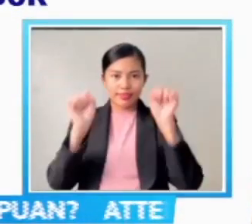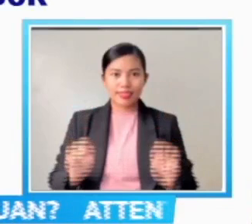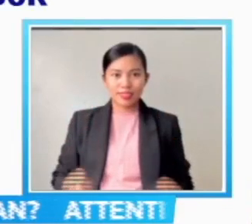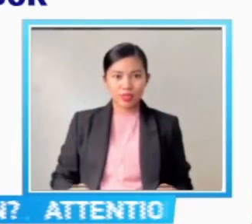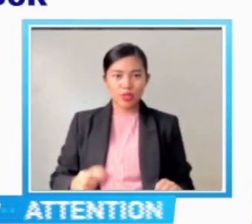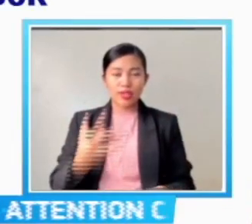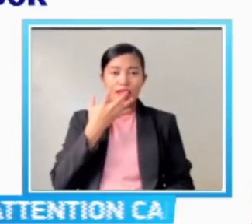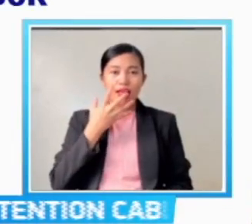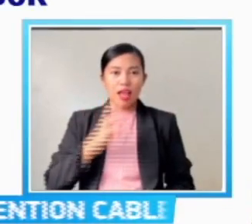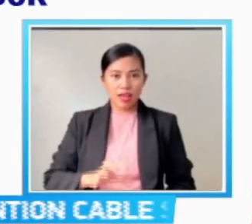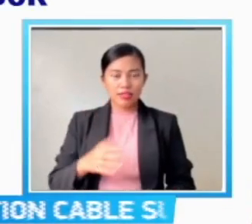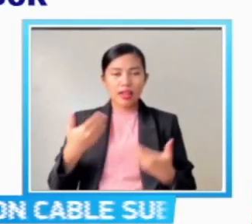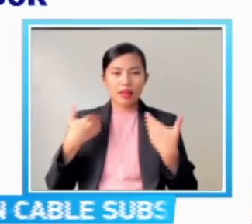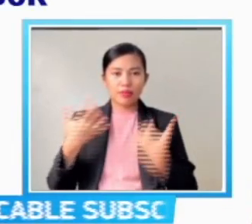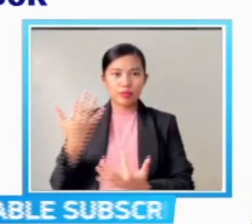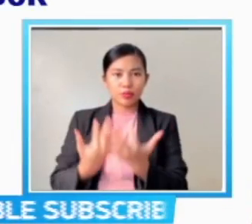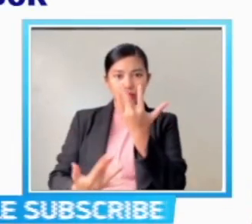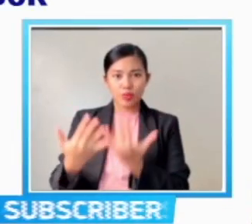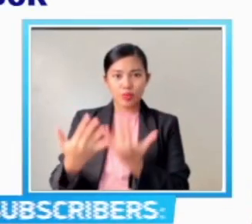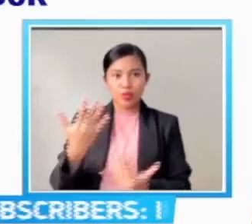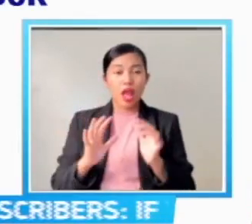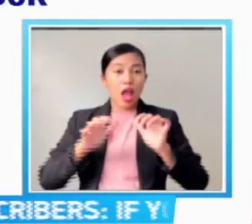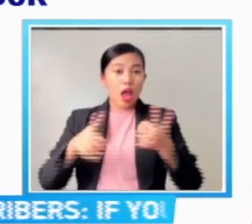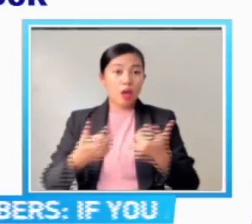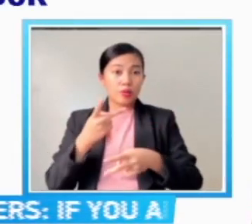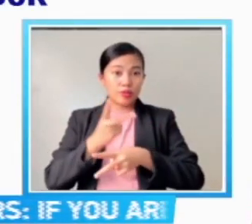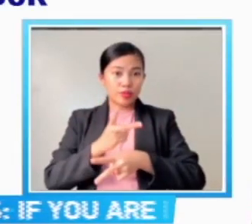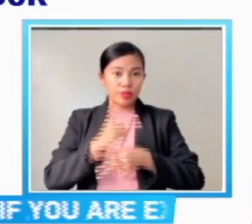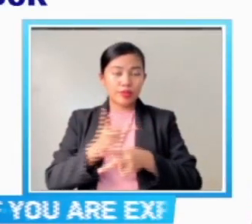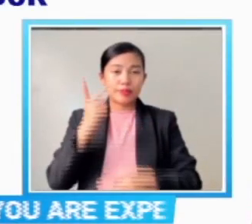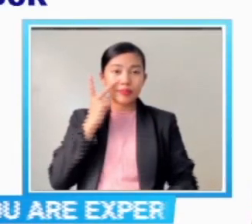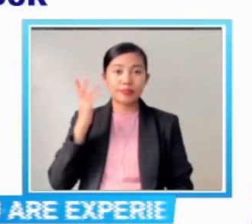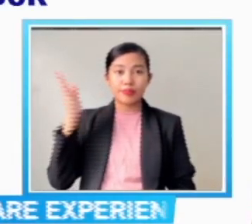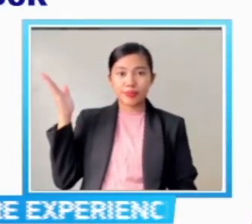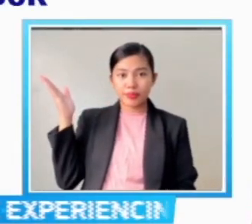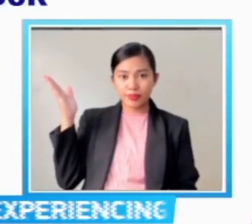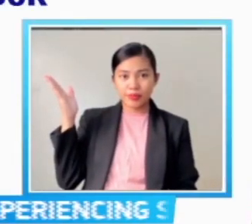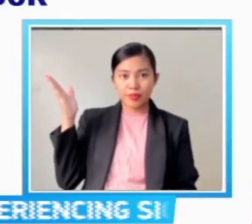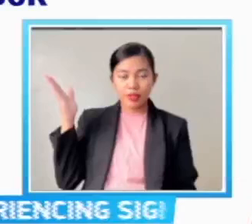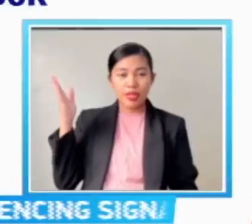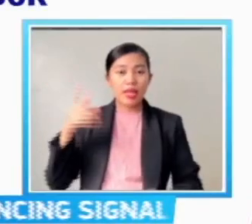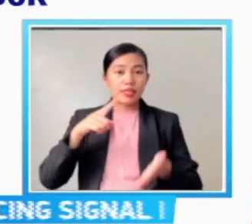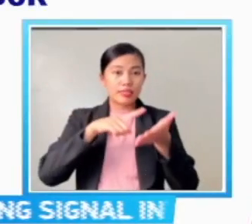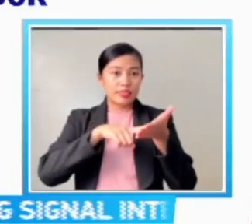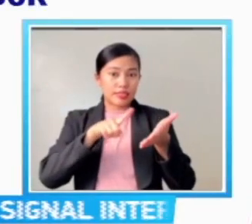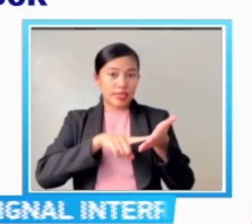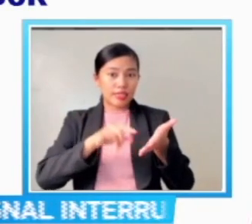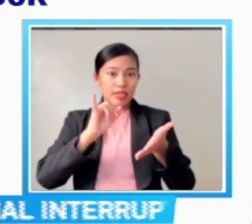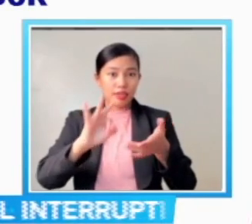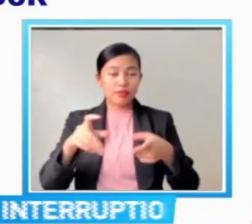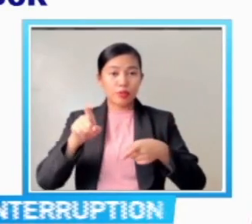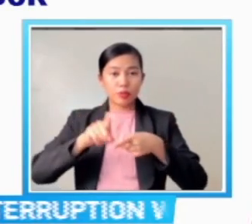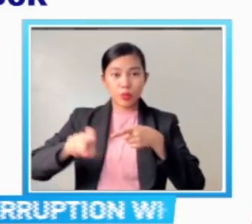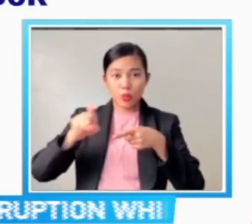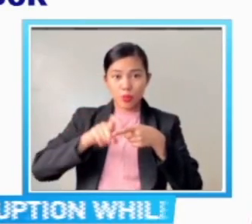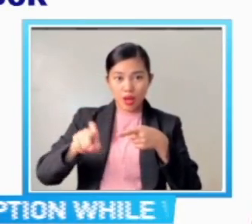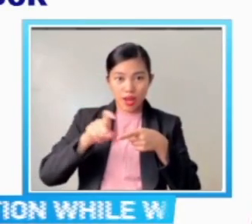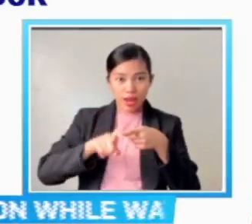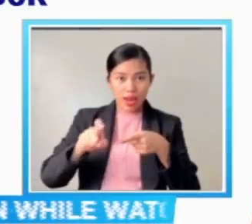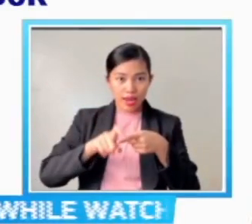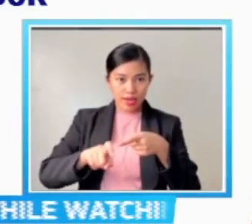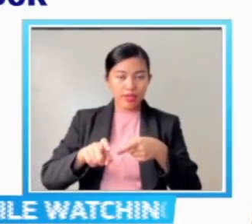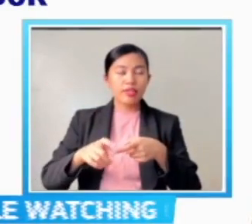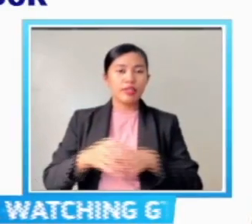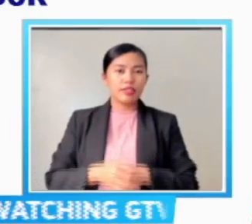kung overloaded o may butas o gasgas ang mga wire, maluwag ang switch o receptacle,